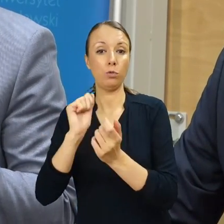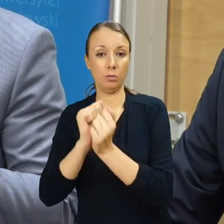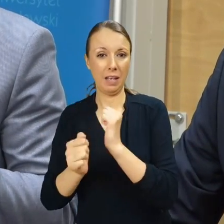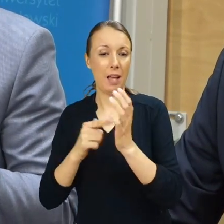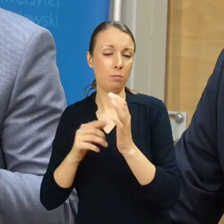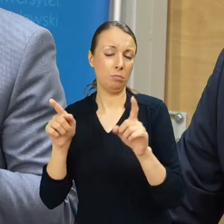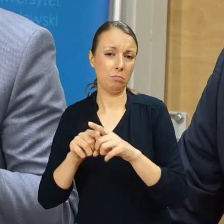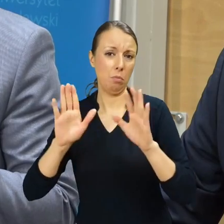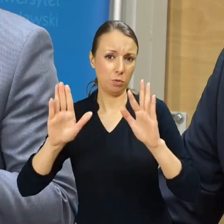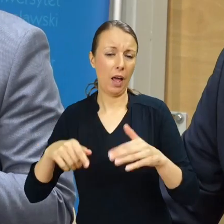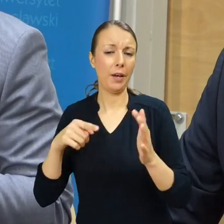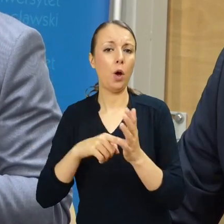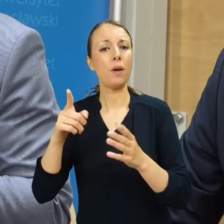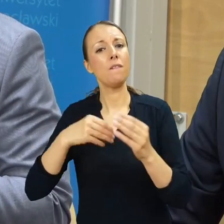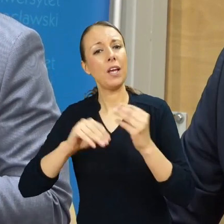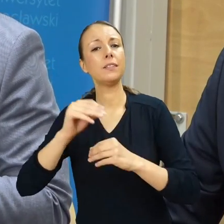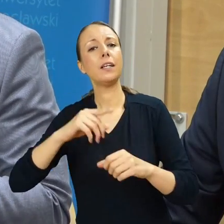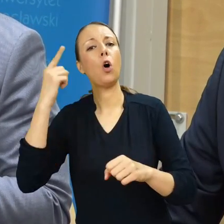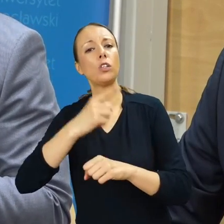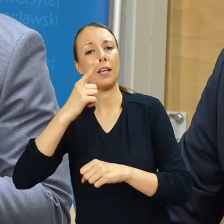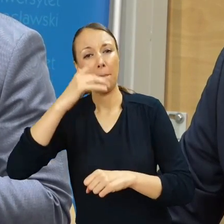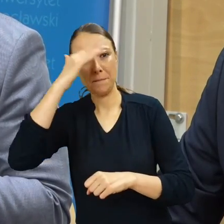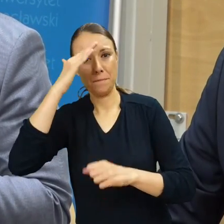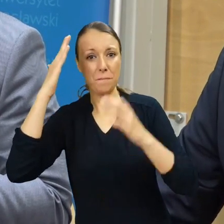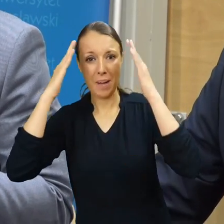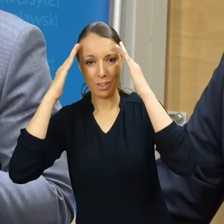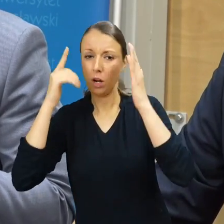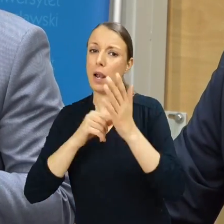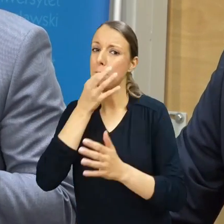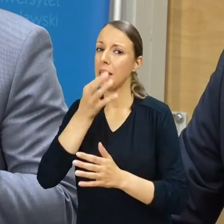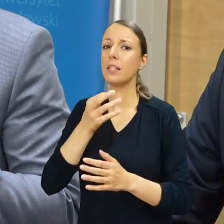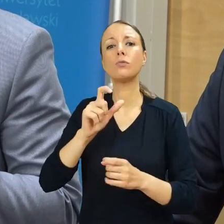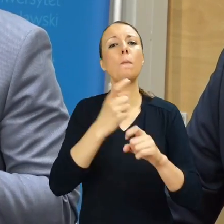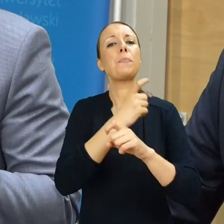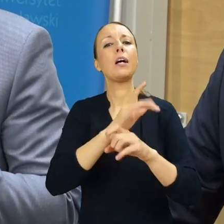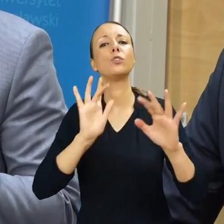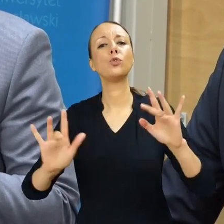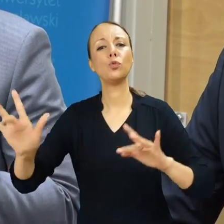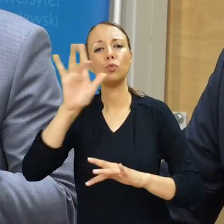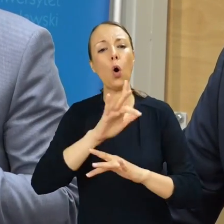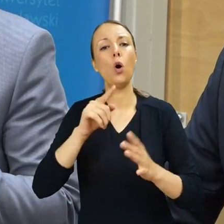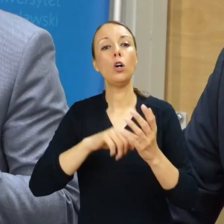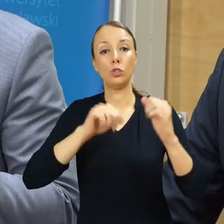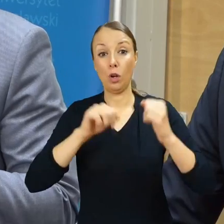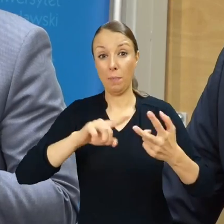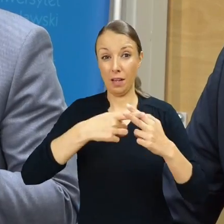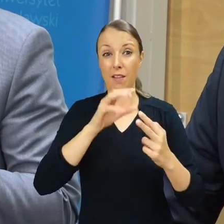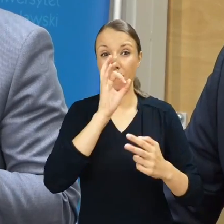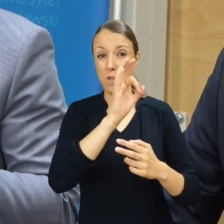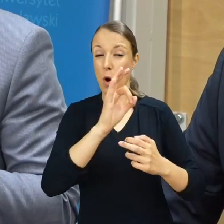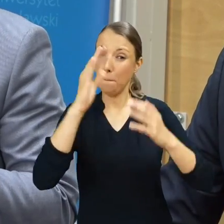co w którym kraju oznacza merytoryczne orzekanie przez sądy administracyjne, bo czy w Niemczech, tu w którymś,